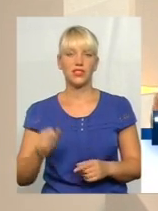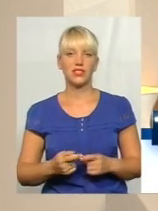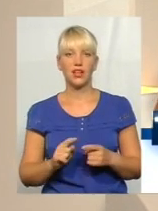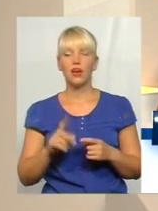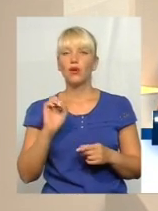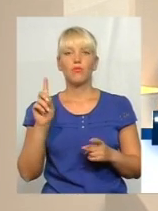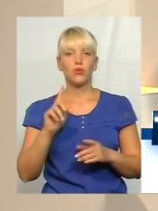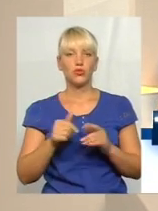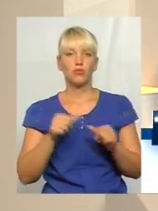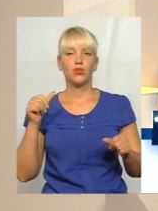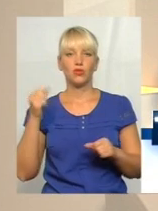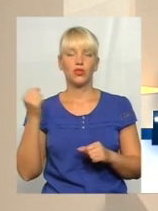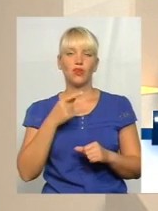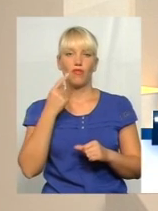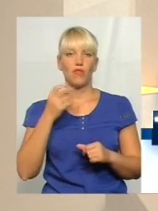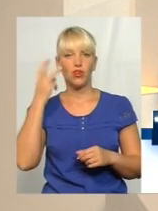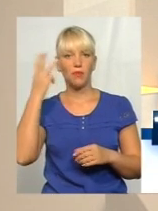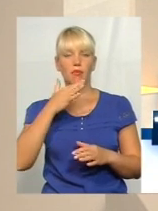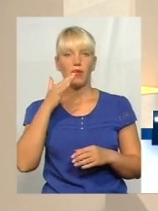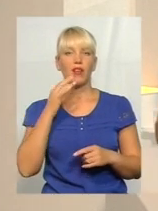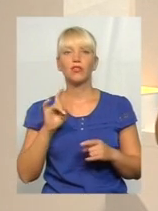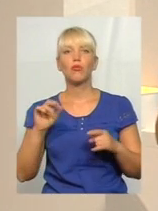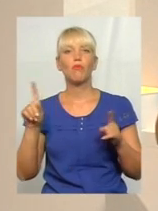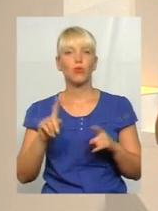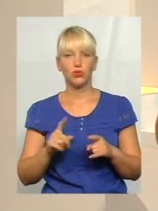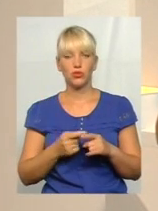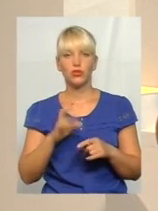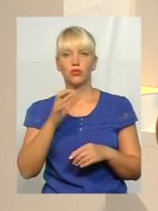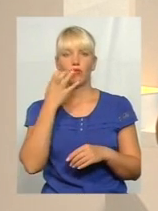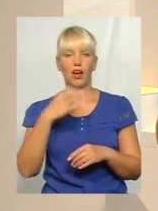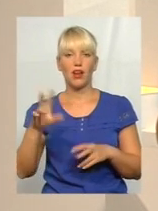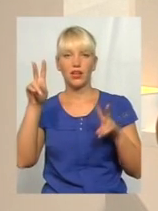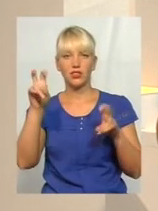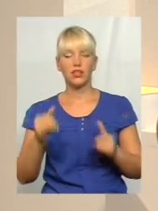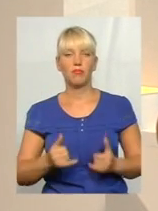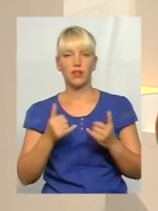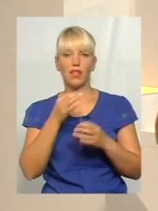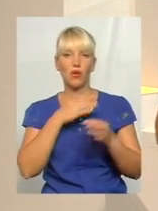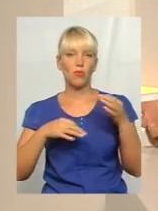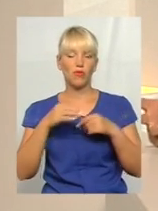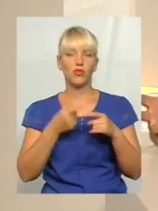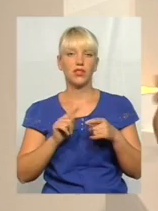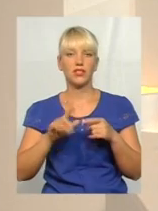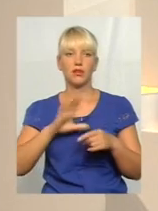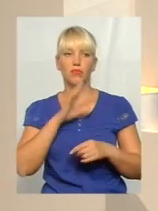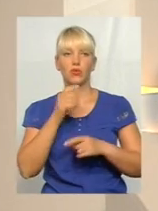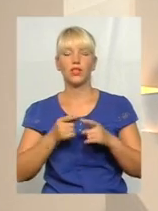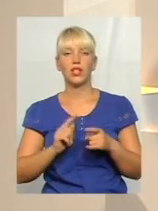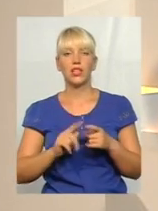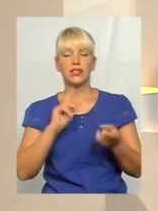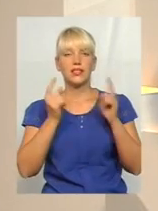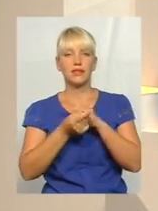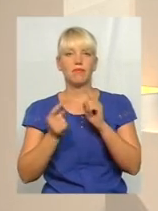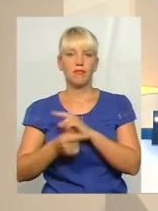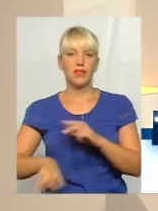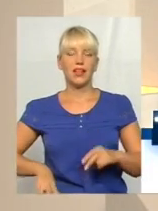про що Минулого тижня говорили в Хмельницьку та багато про що але дуже така гаряча тема для обговорення була це от якраз зміна